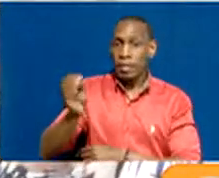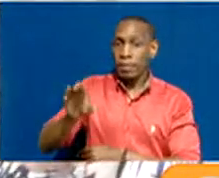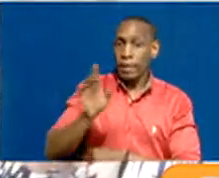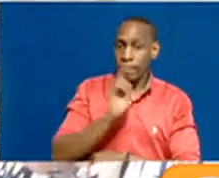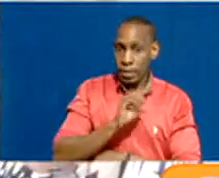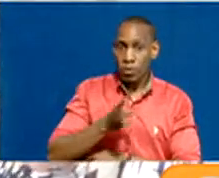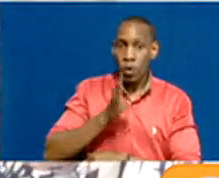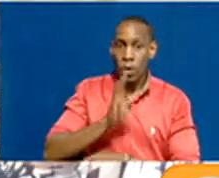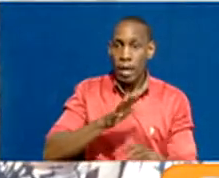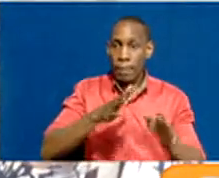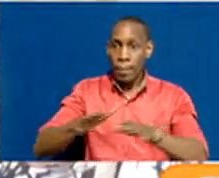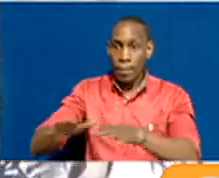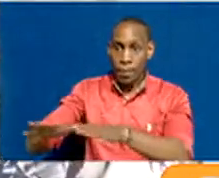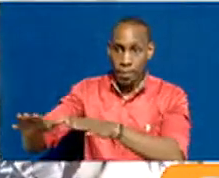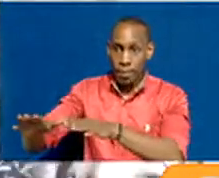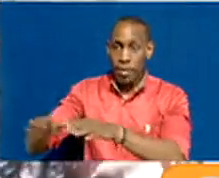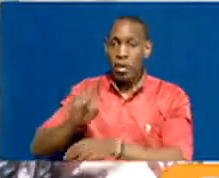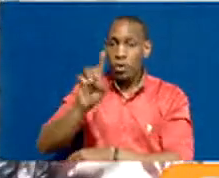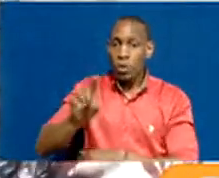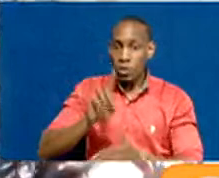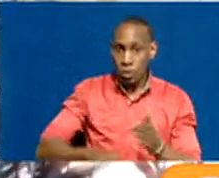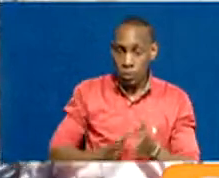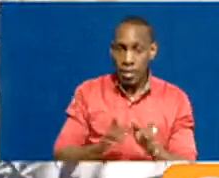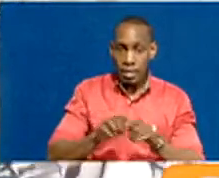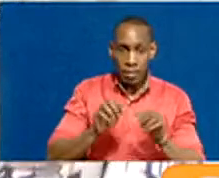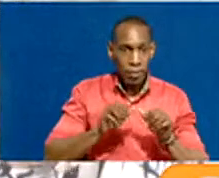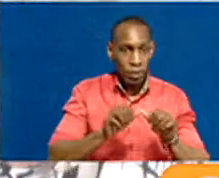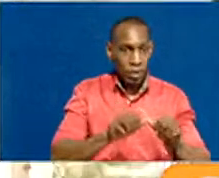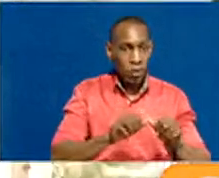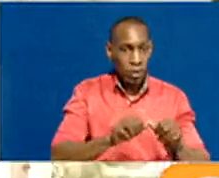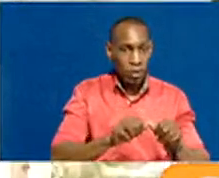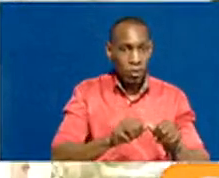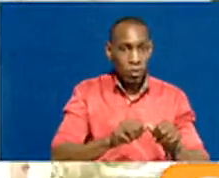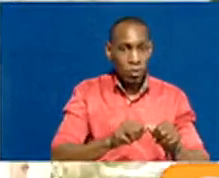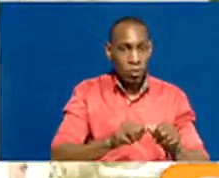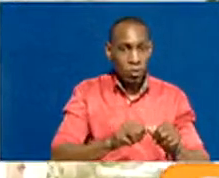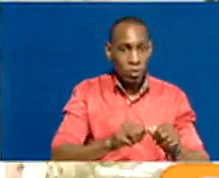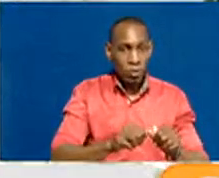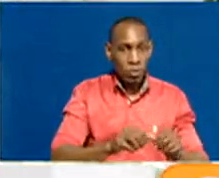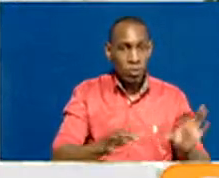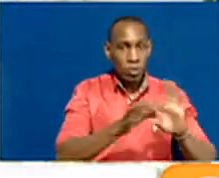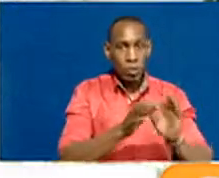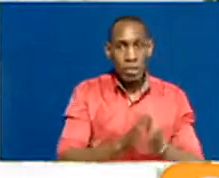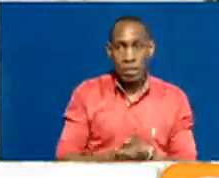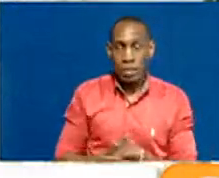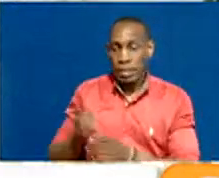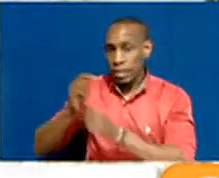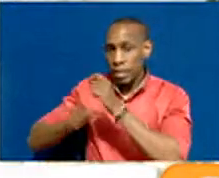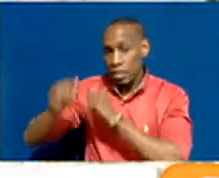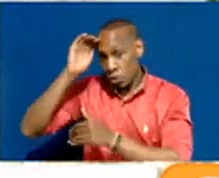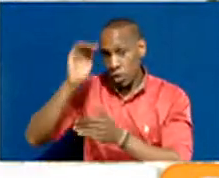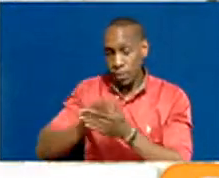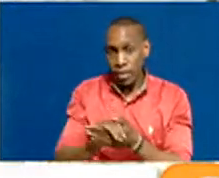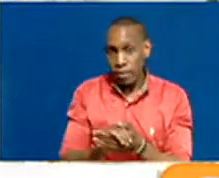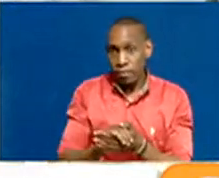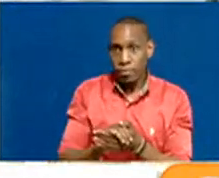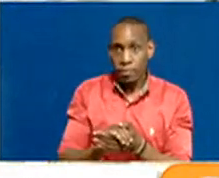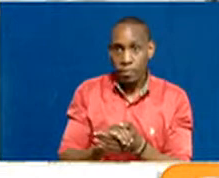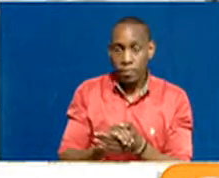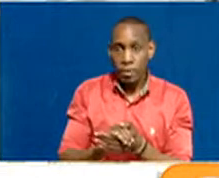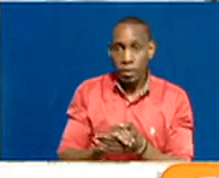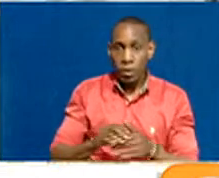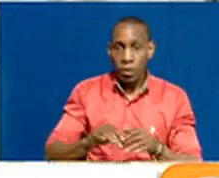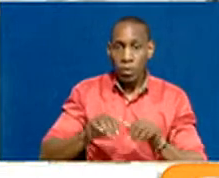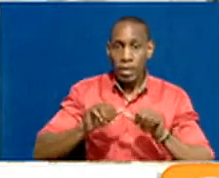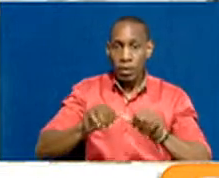vifunguo baharini. Je, bado wangali wako pamoja? It is part of superstition. Those who believe it, okay, they can stay in that